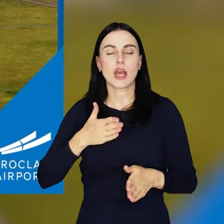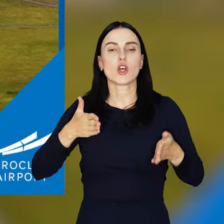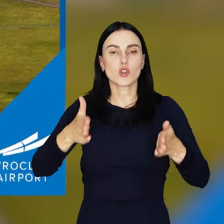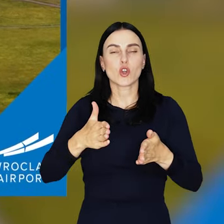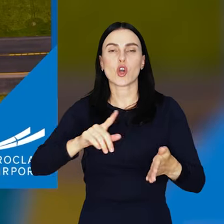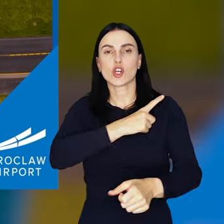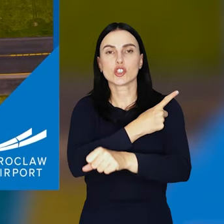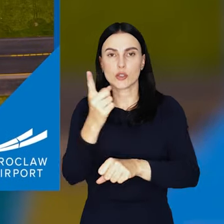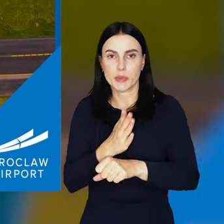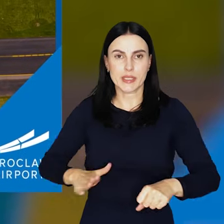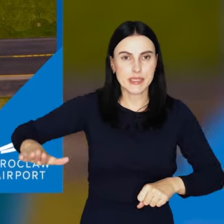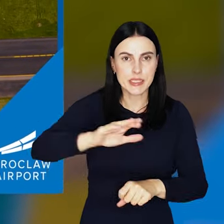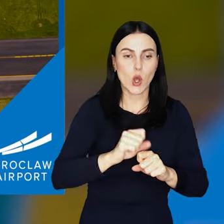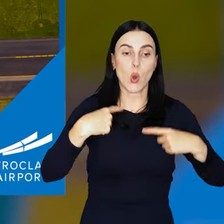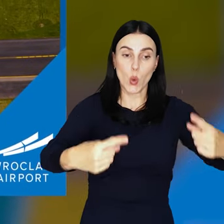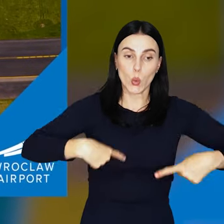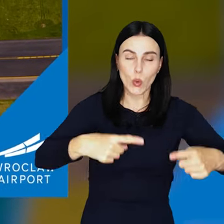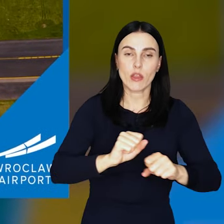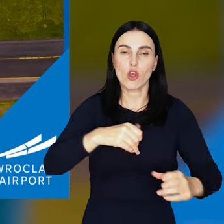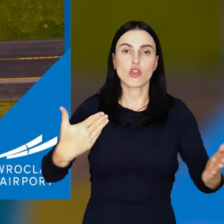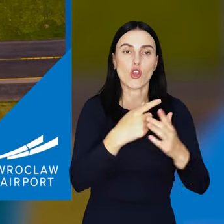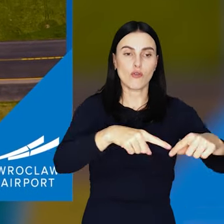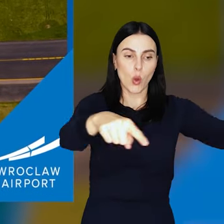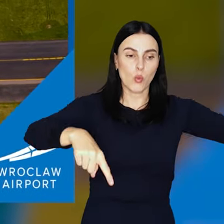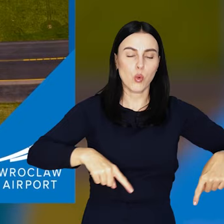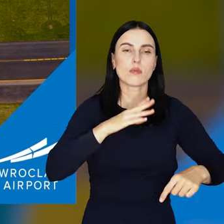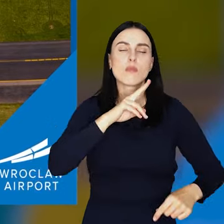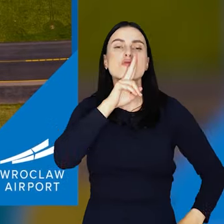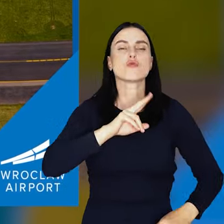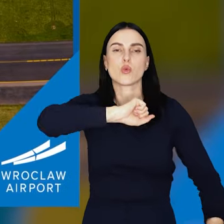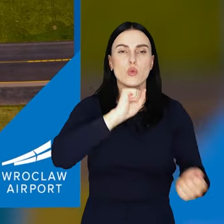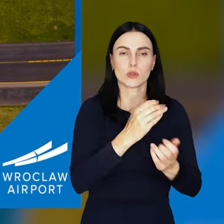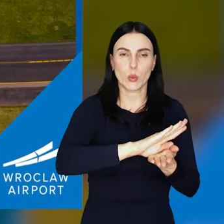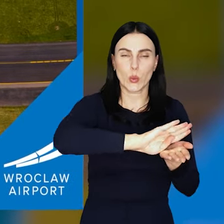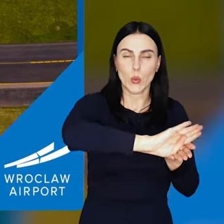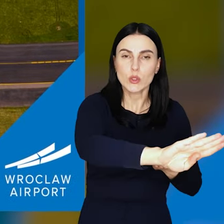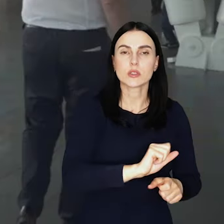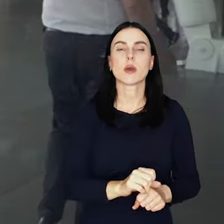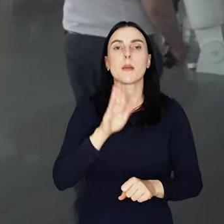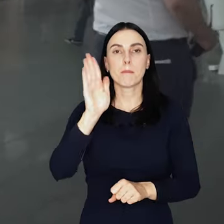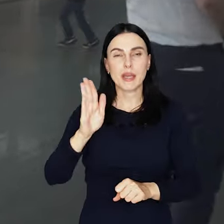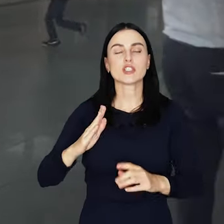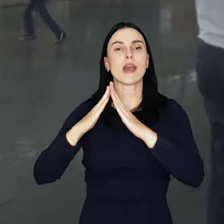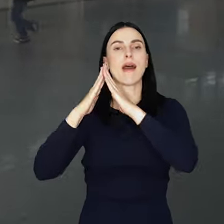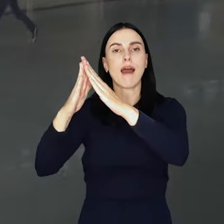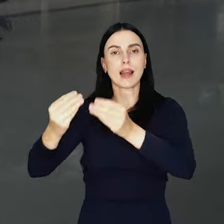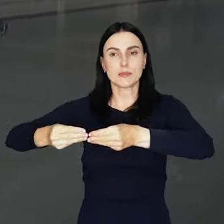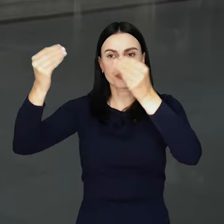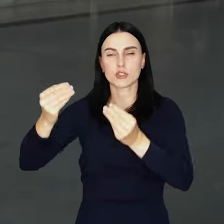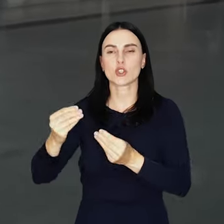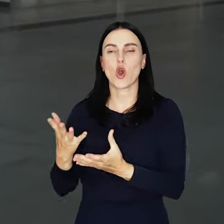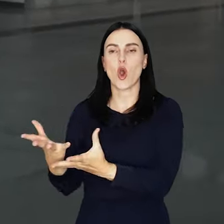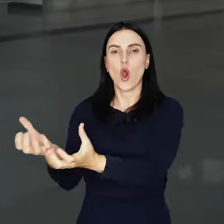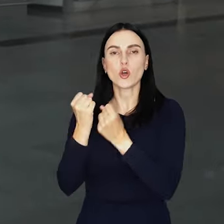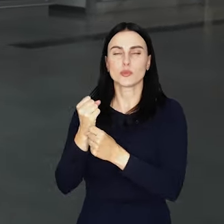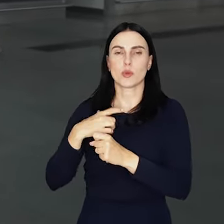szybkiego zjazdu, równoległej drogi kołowania i nowej płyty do odladzania. Rozbudowa powiększy też halę odbioru bagażu i liczbę